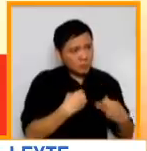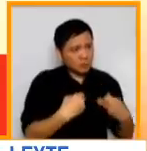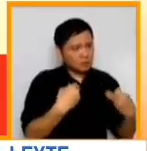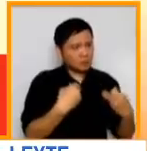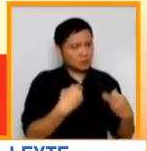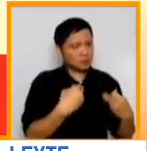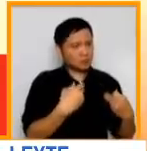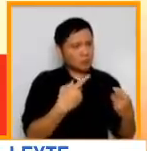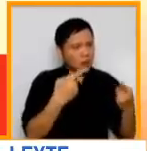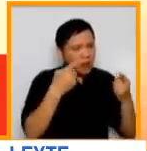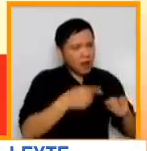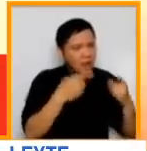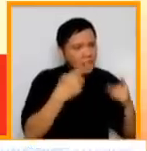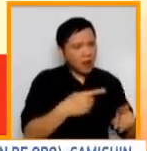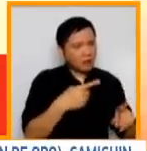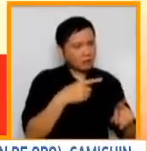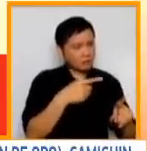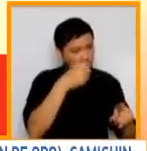yung eroplano, sir.